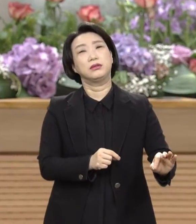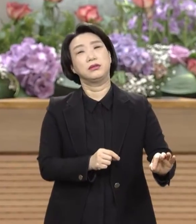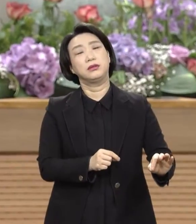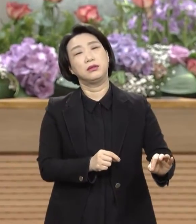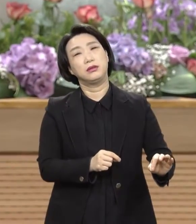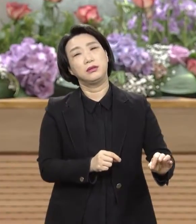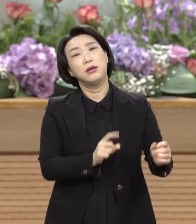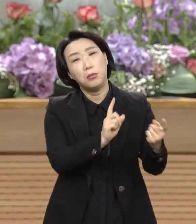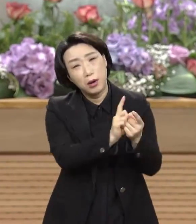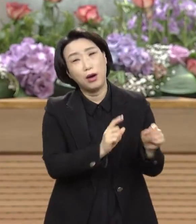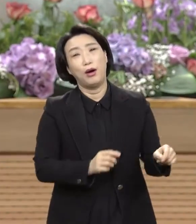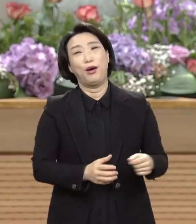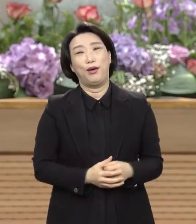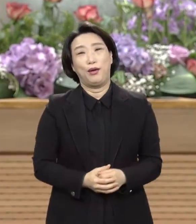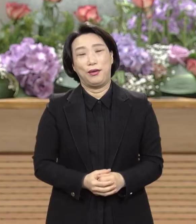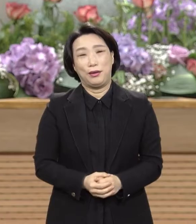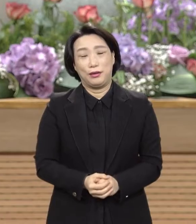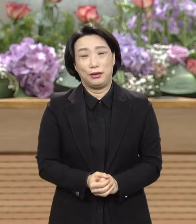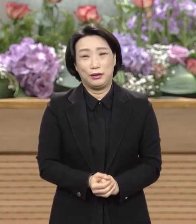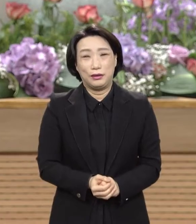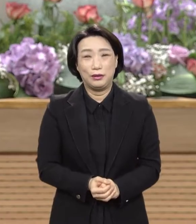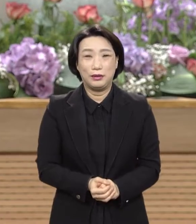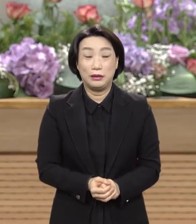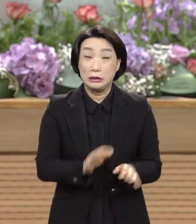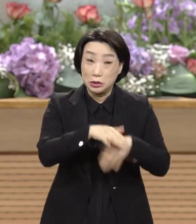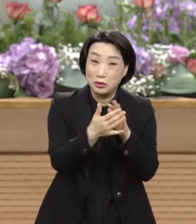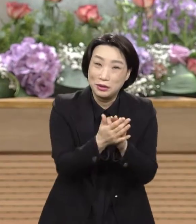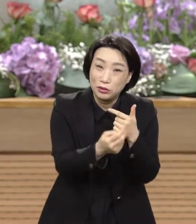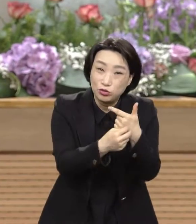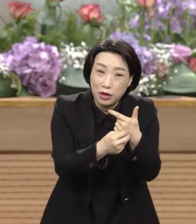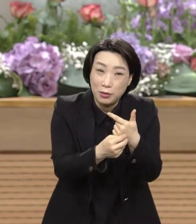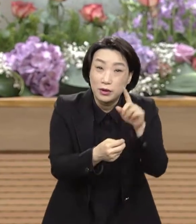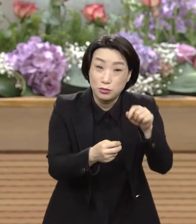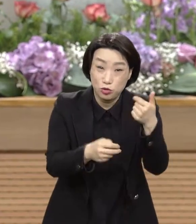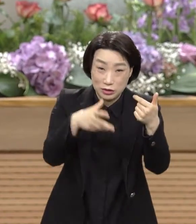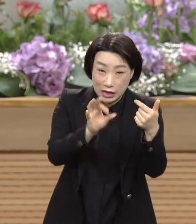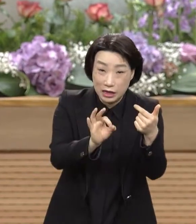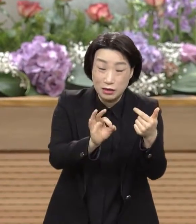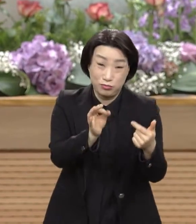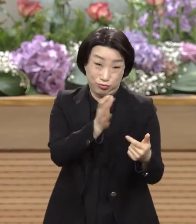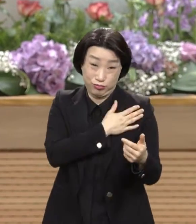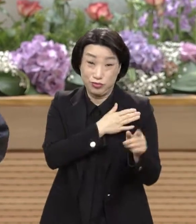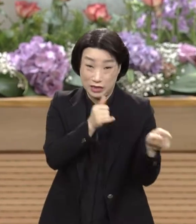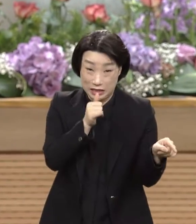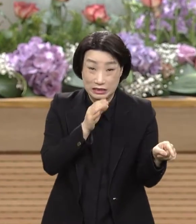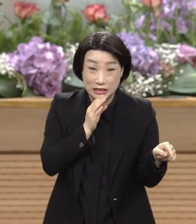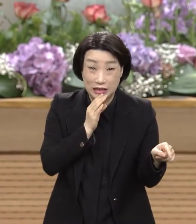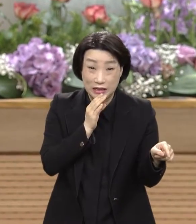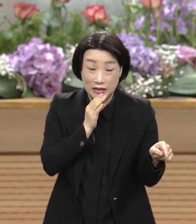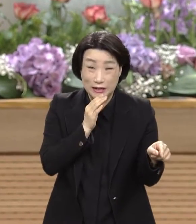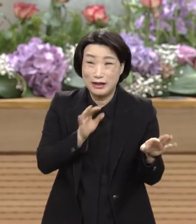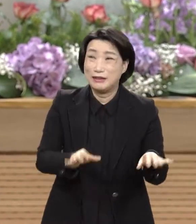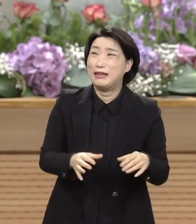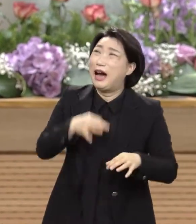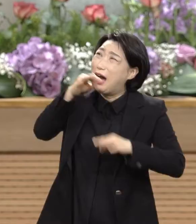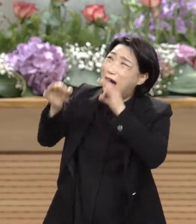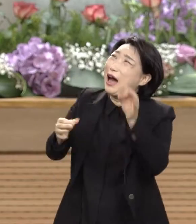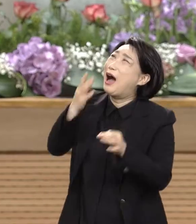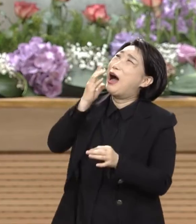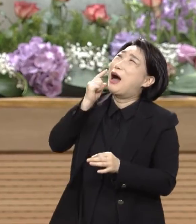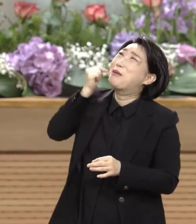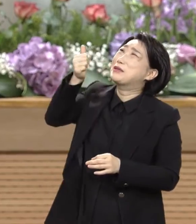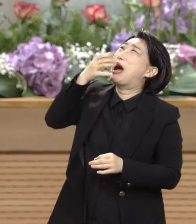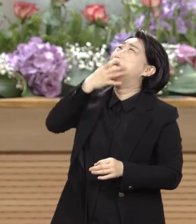영원히 견뎌야 한다. 누가복음 16장에 부자가 그랬잖아. 아버지